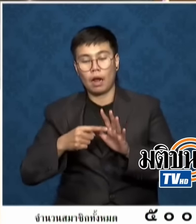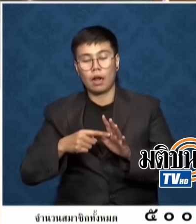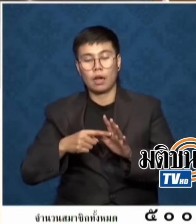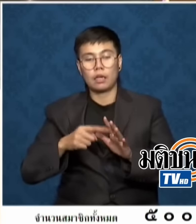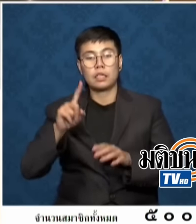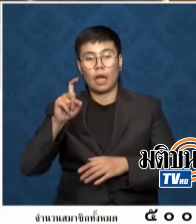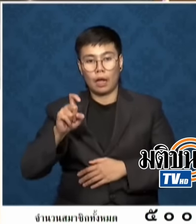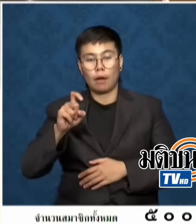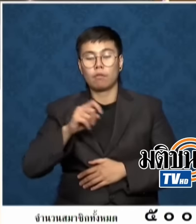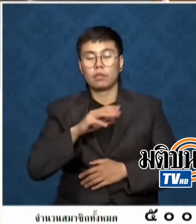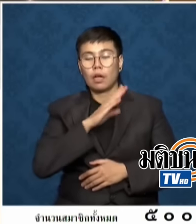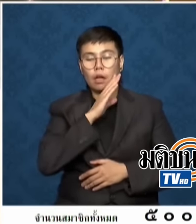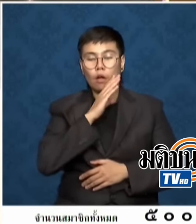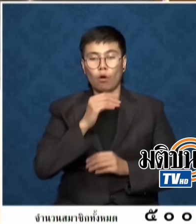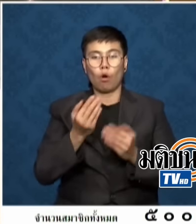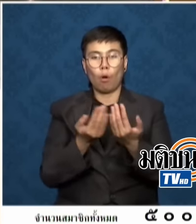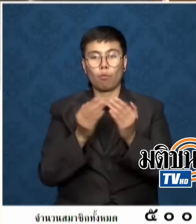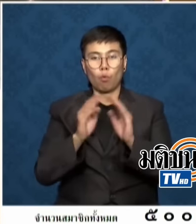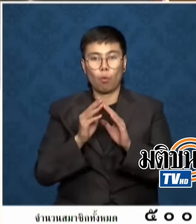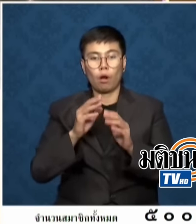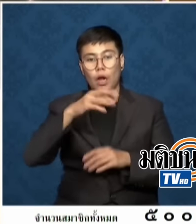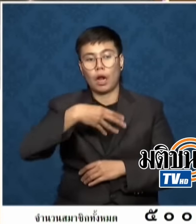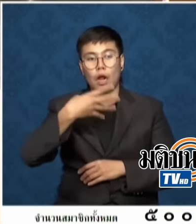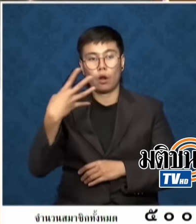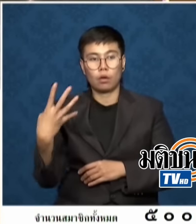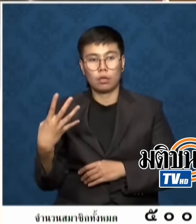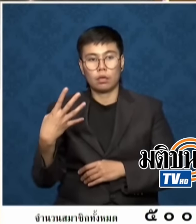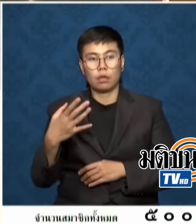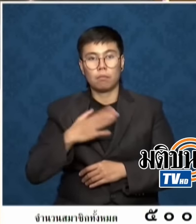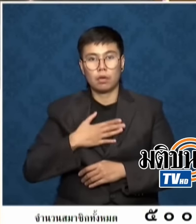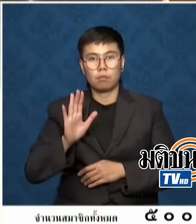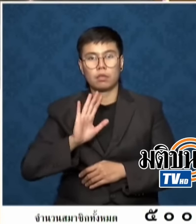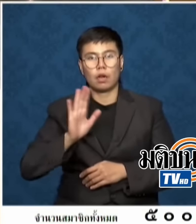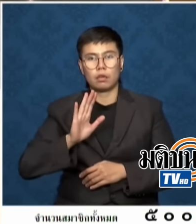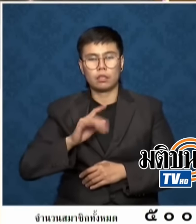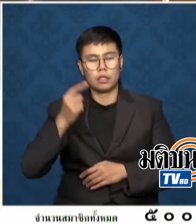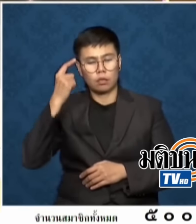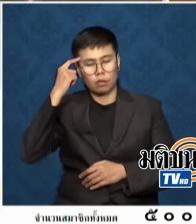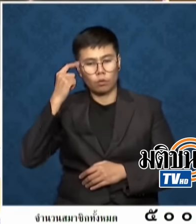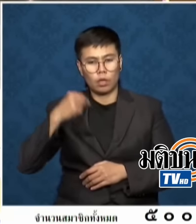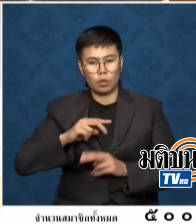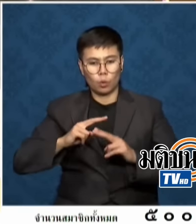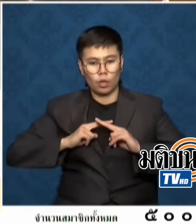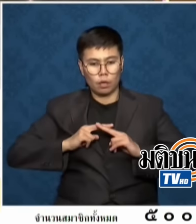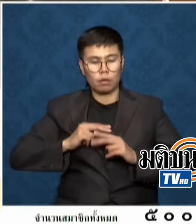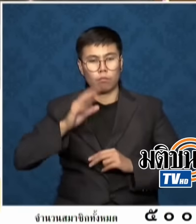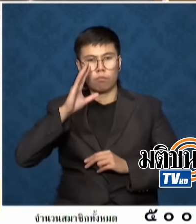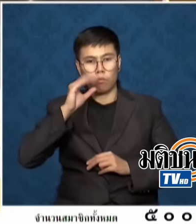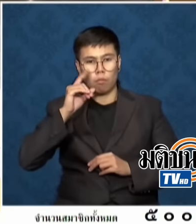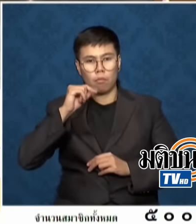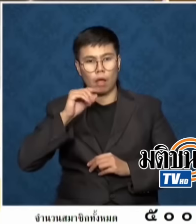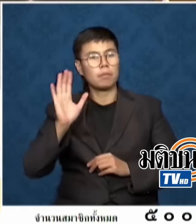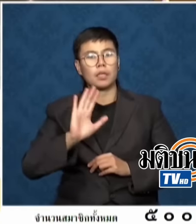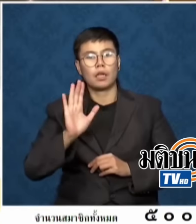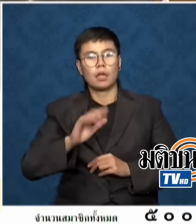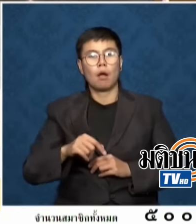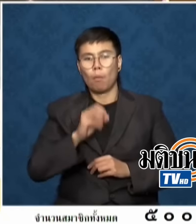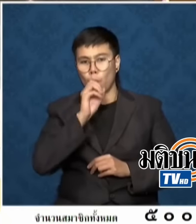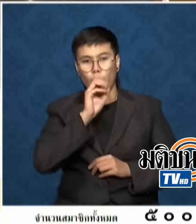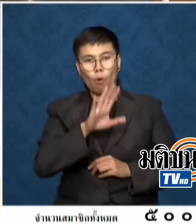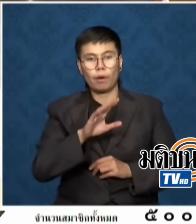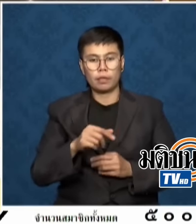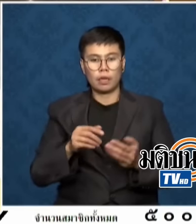พศหลากหลายเนี่ยเขาไม่ได้นิยามตัวเองว่าเป็นบิดามารดาเพราะฉะนั้นเมื่อเขาเสียชีวิตเนี่ยเขาก็อยากจะให้ระบุ